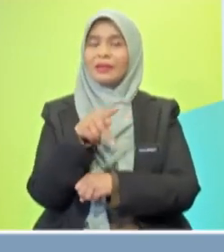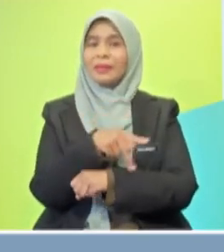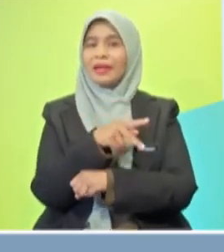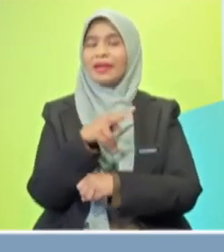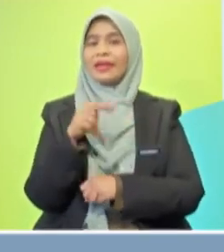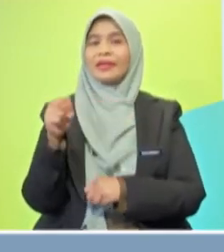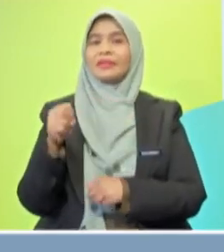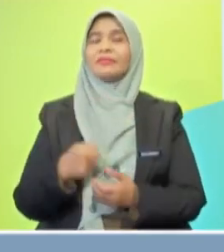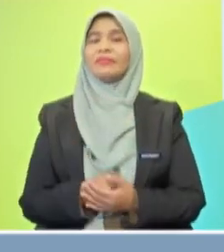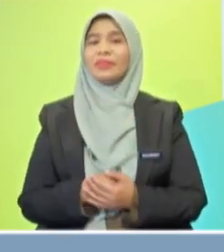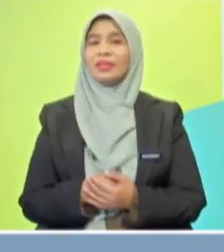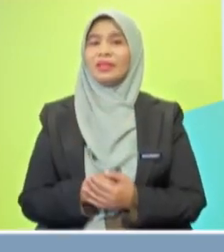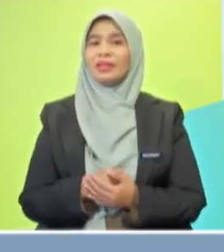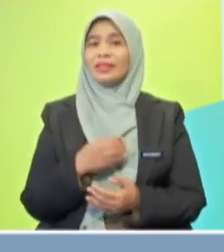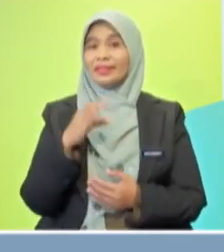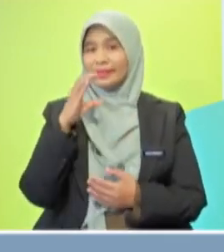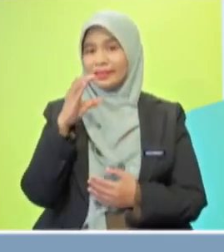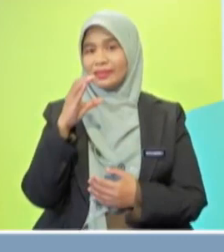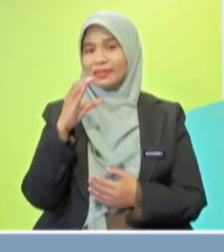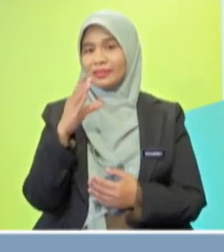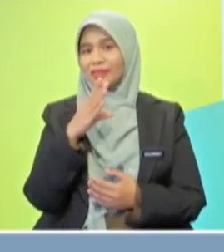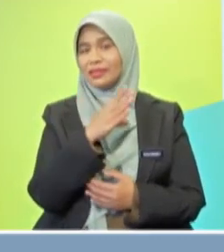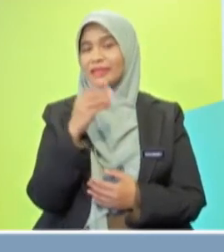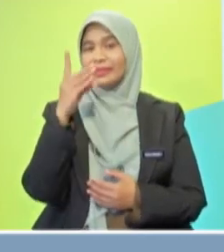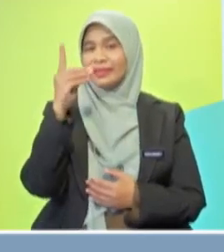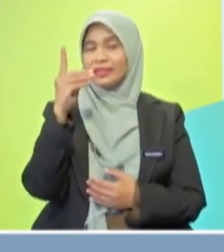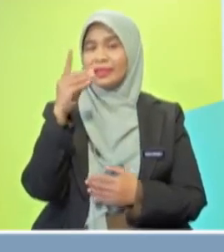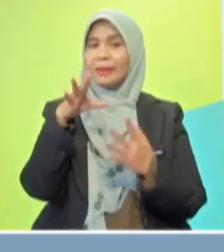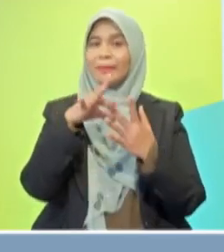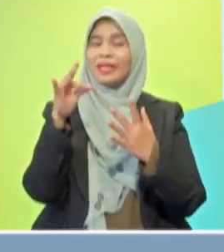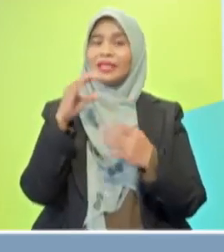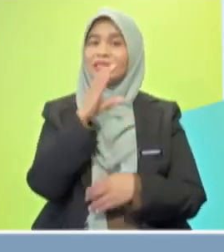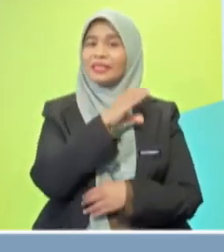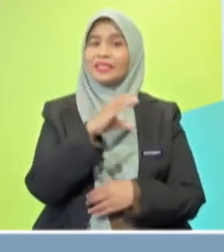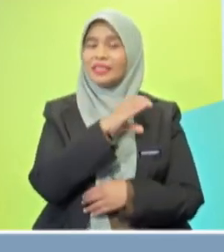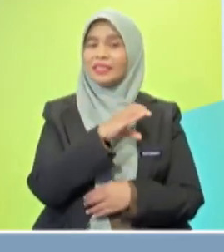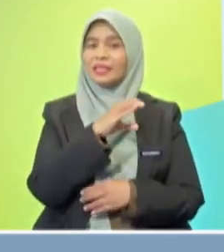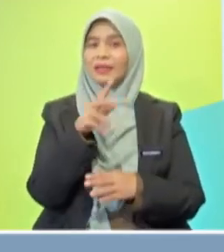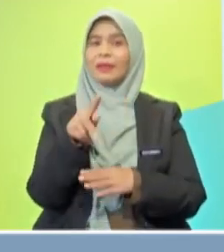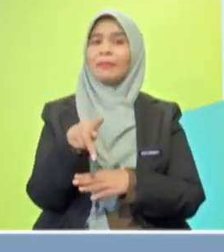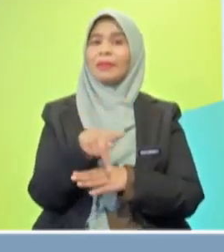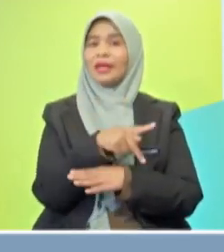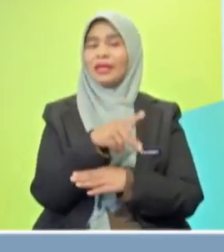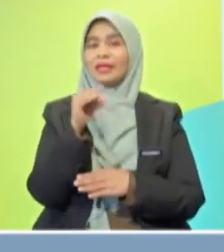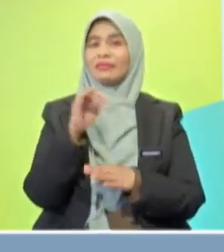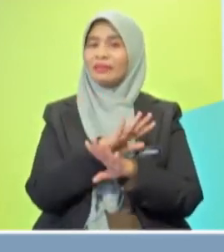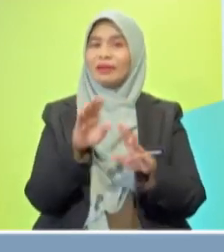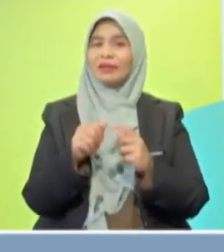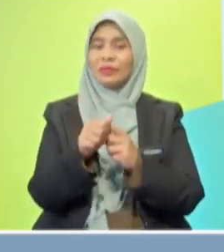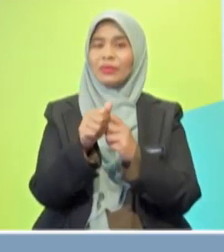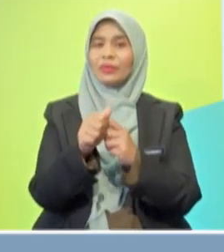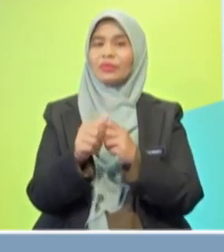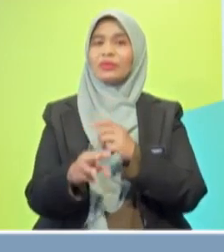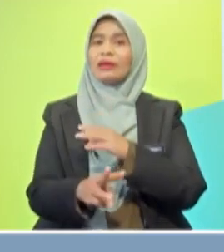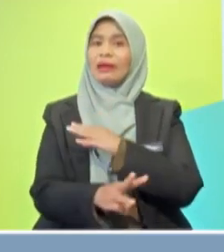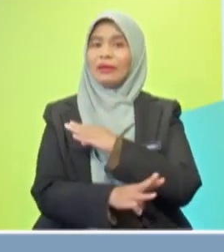kiri ketika membuka pakaian. Dan D, memilih ciri-ciri pakaian tidak menepati syarak. Mana